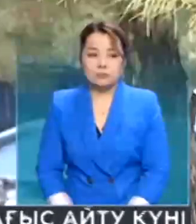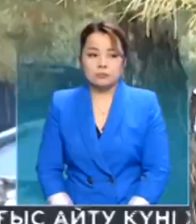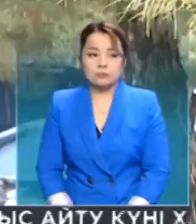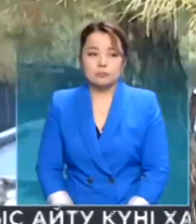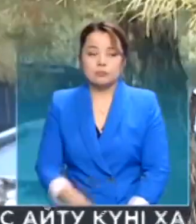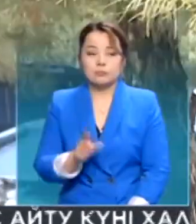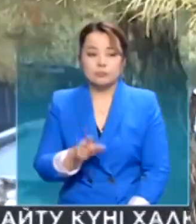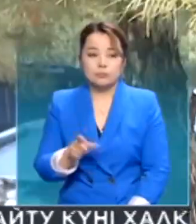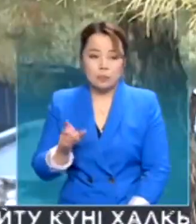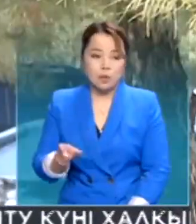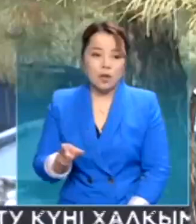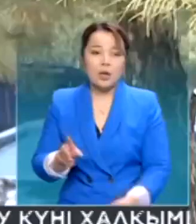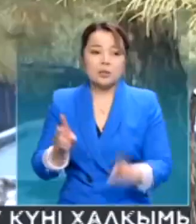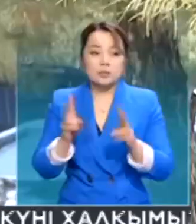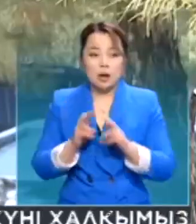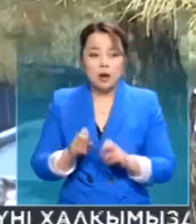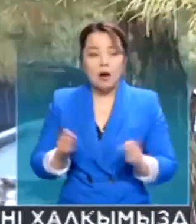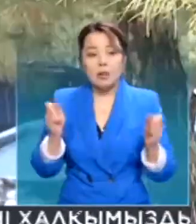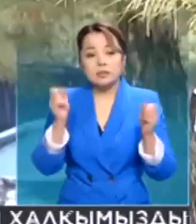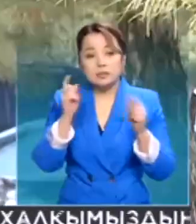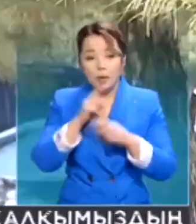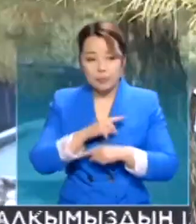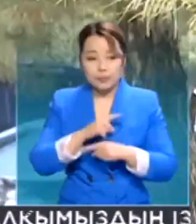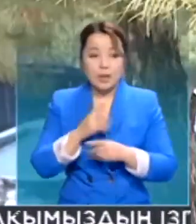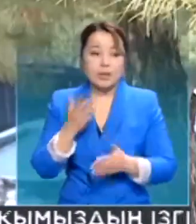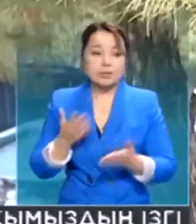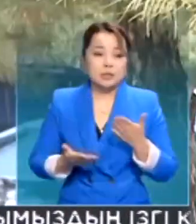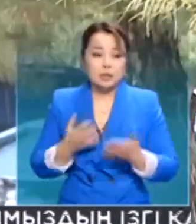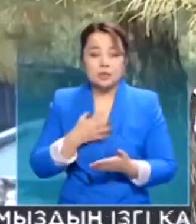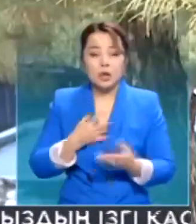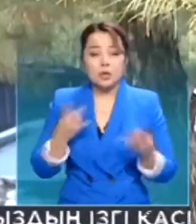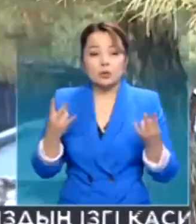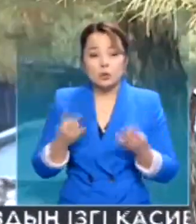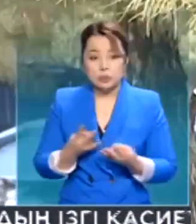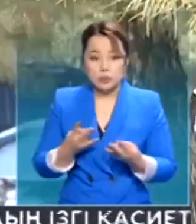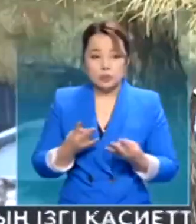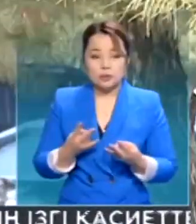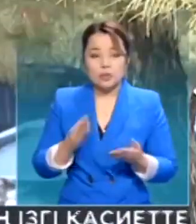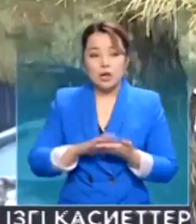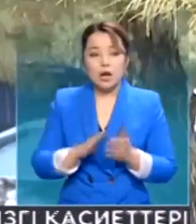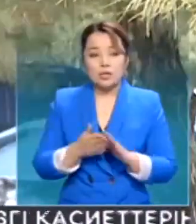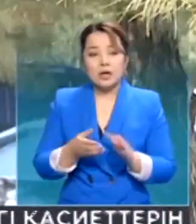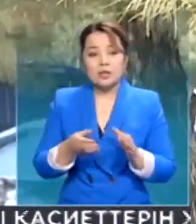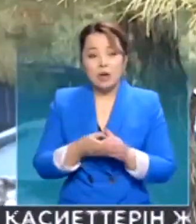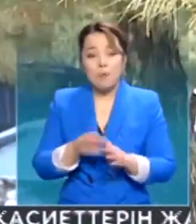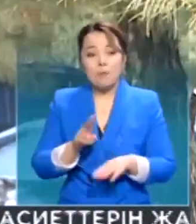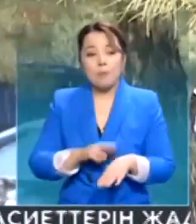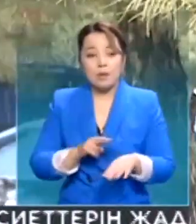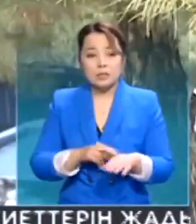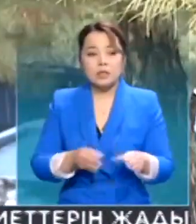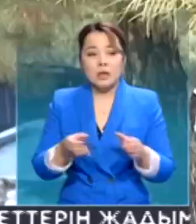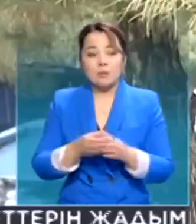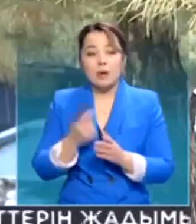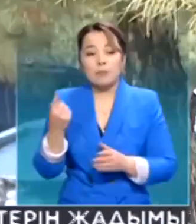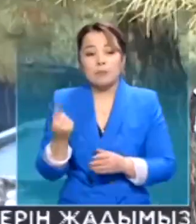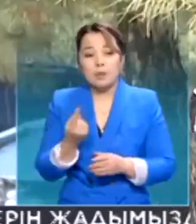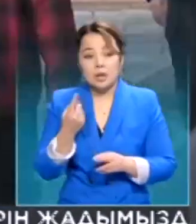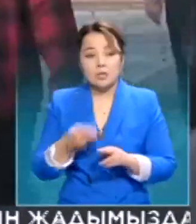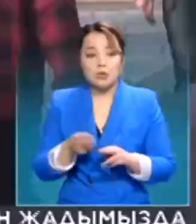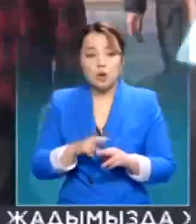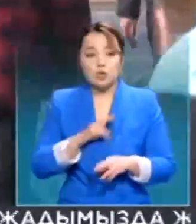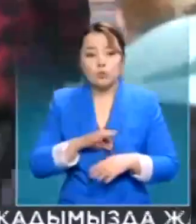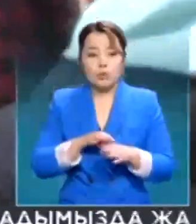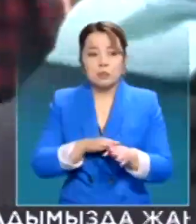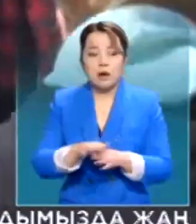Бақылаушылар тексеріп, анықтап, егер де қажет болған жағдайда полиция департаментімен бірігіп айыппұл салу бойынша жұмыс